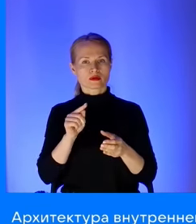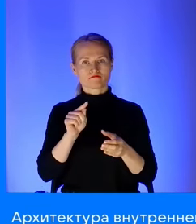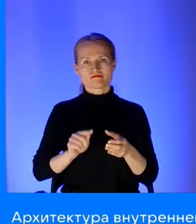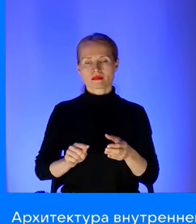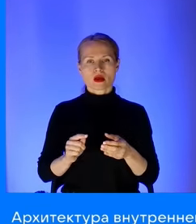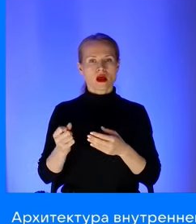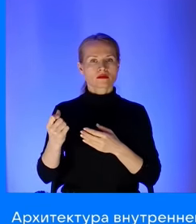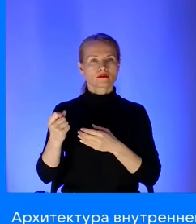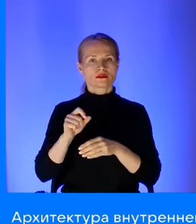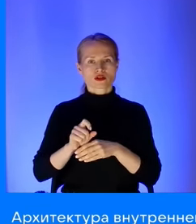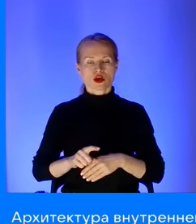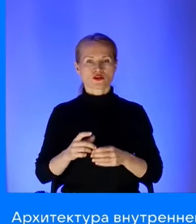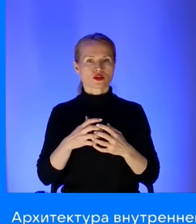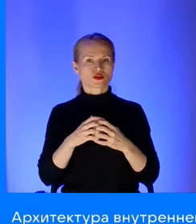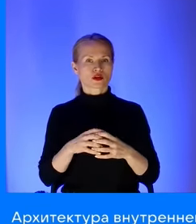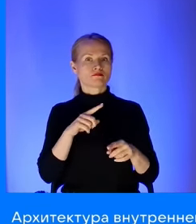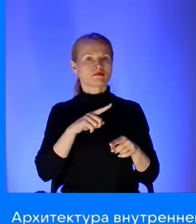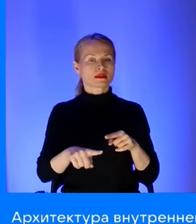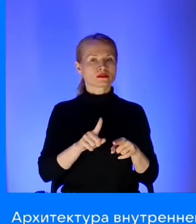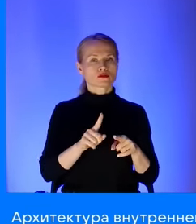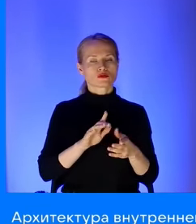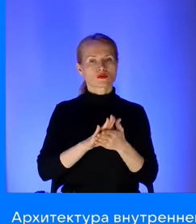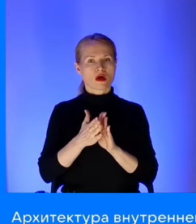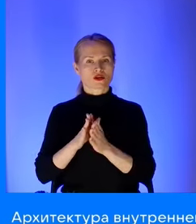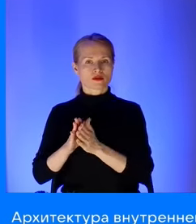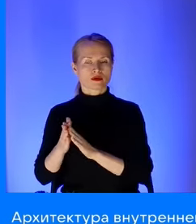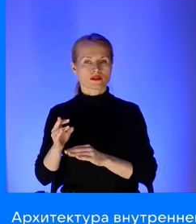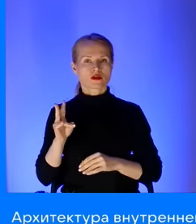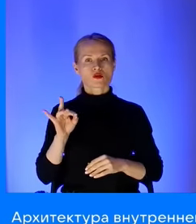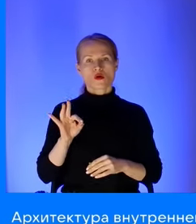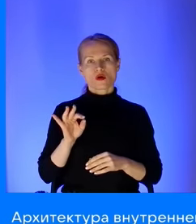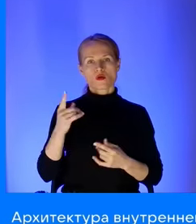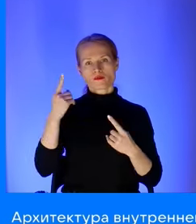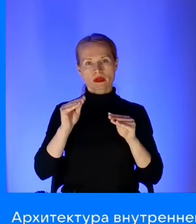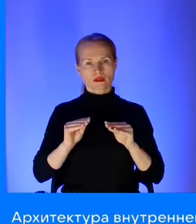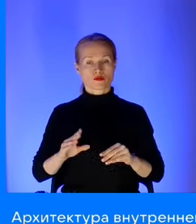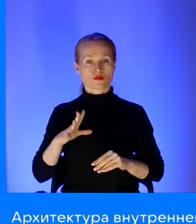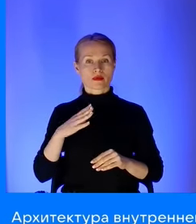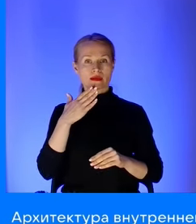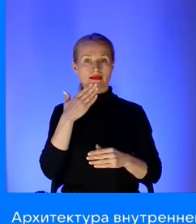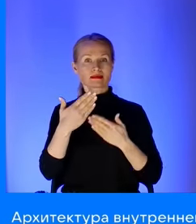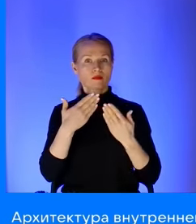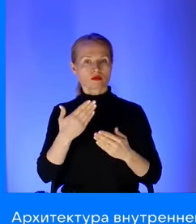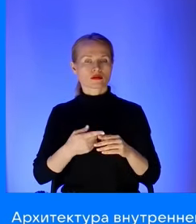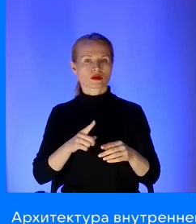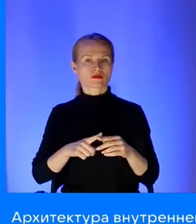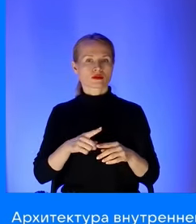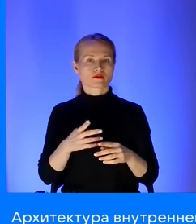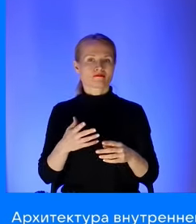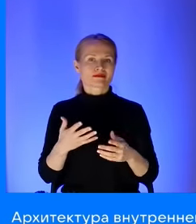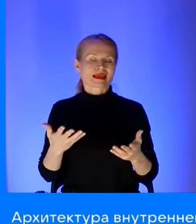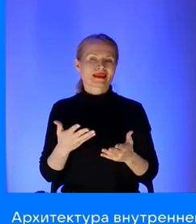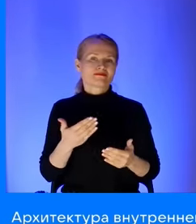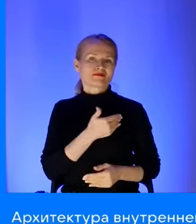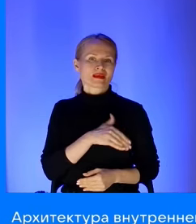задачи решались быстро в каком-то виде но у разработчиков были запросы которые в какой-то момент Они сами там не хотели